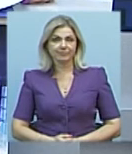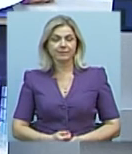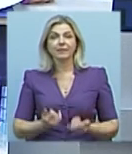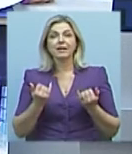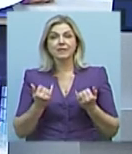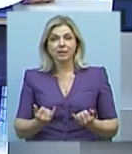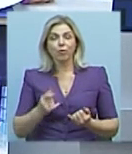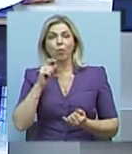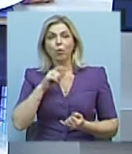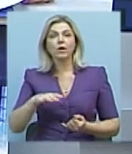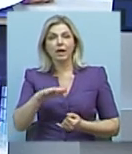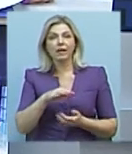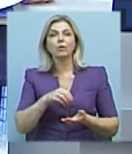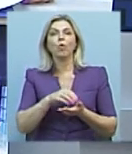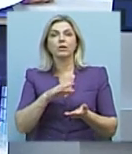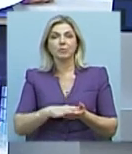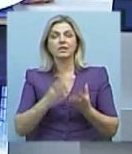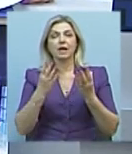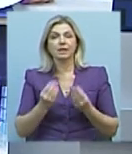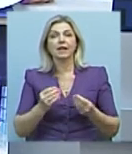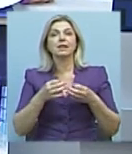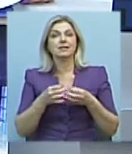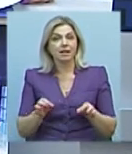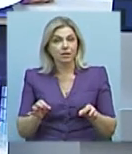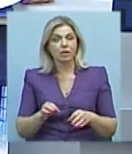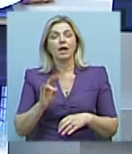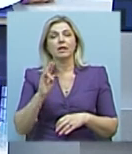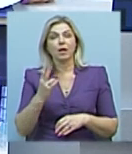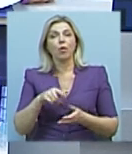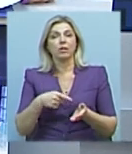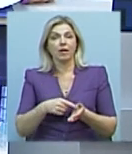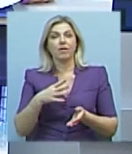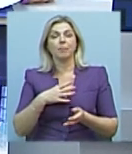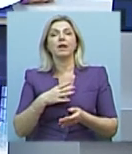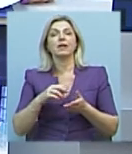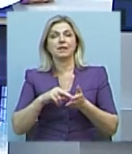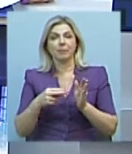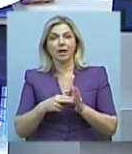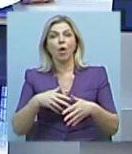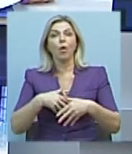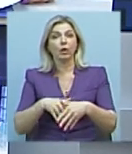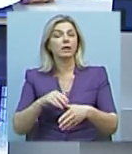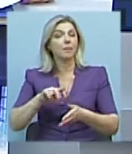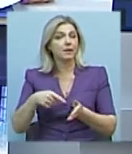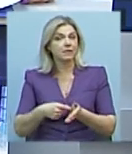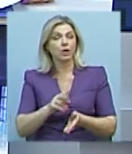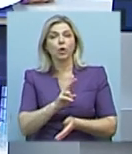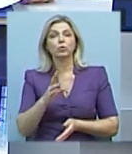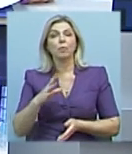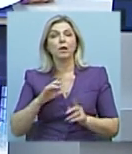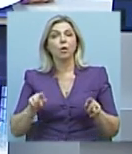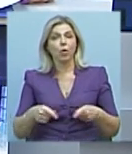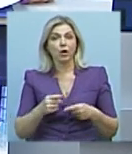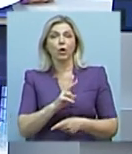І сьогодні Україна відзначає День Незалежності. У Миколаєві цього дня була запланована хода містом. Хто був організатором і хто